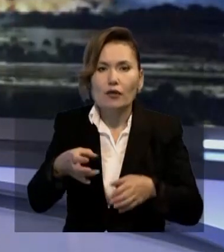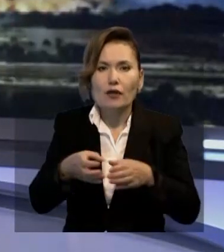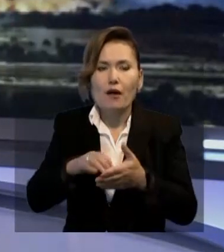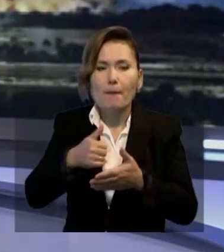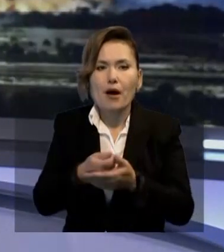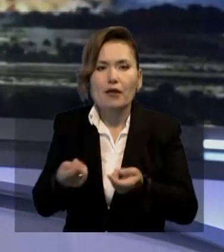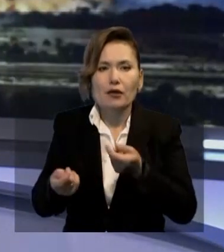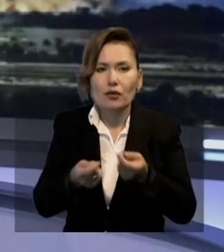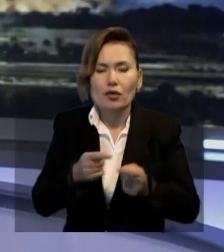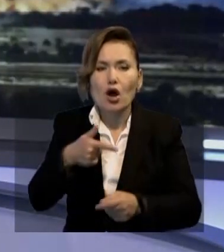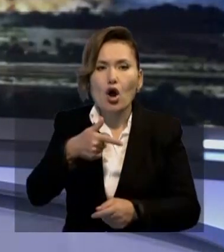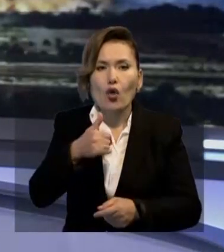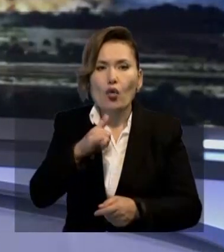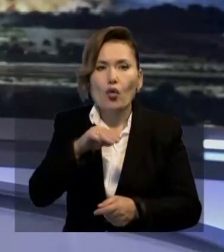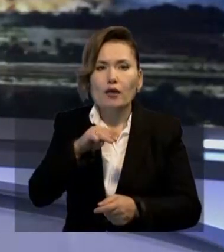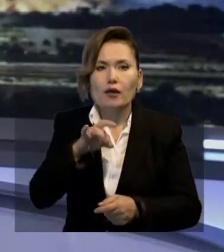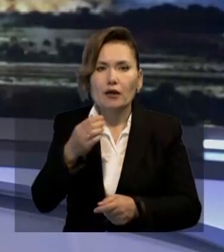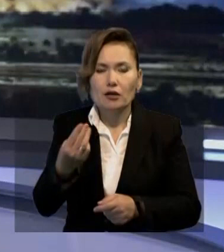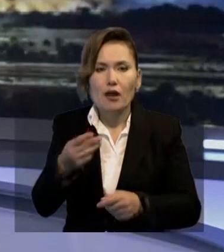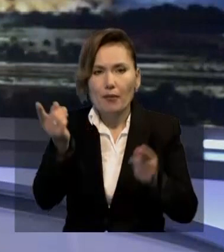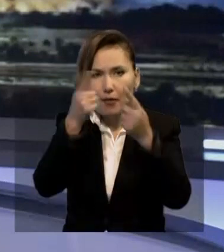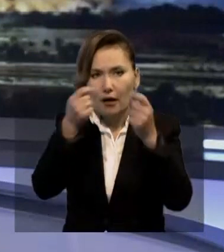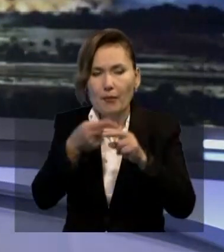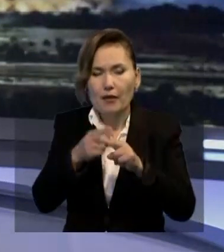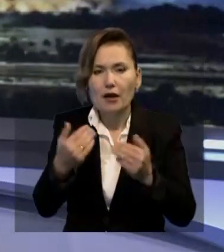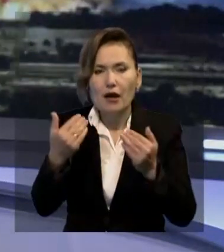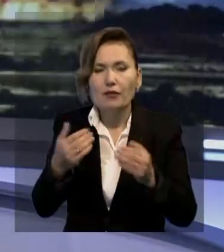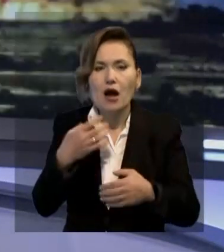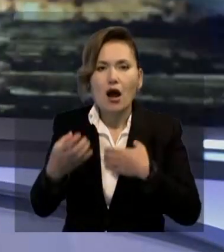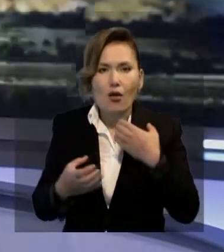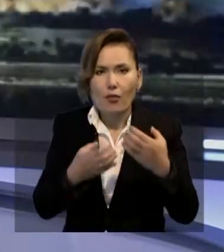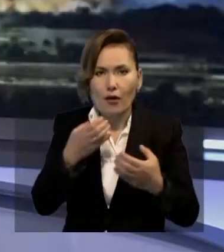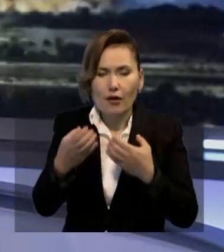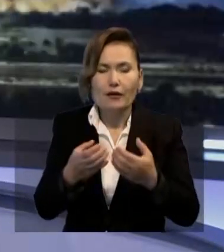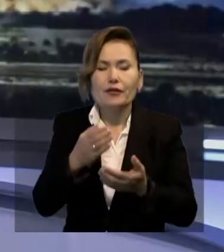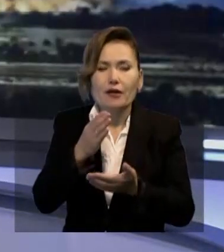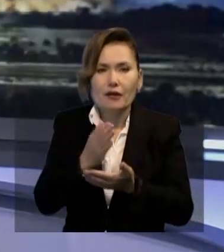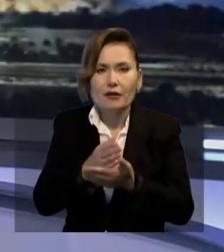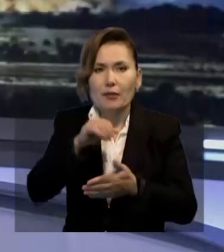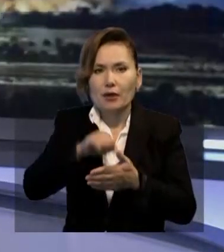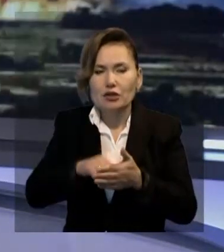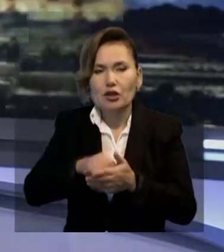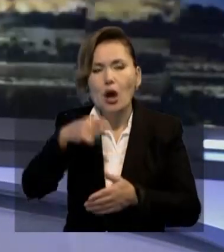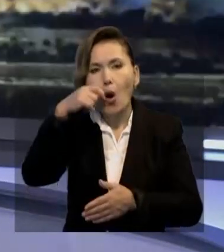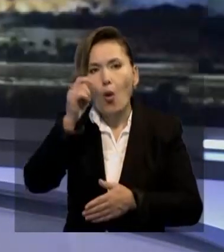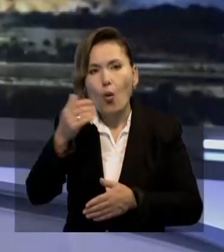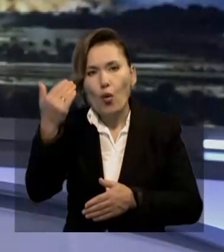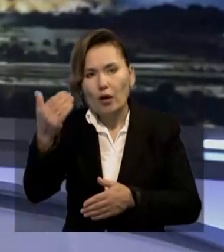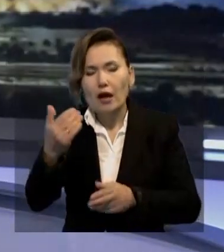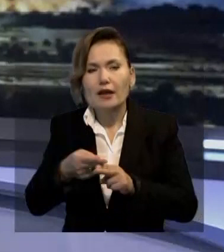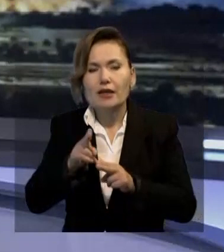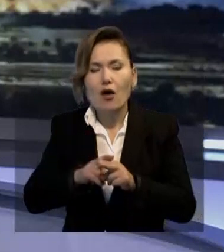бас хатшысы Антонио Гутерреш мәлімдеді. Оның дәл қазір дабыл қағуына Украинадағы соңғы оқиғалар тікелей әсер етіп